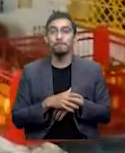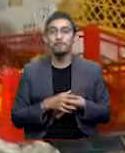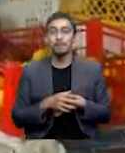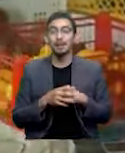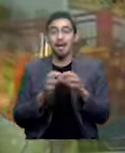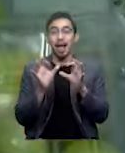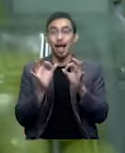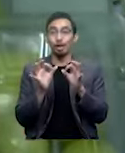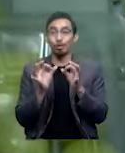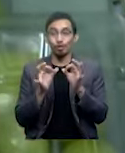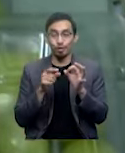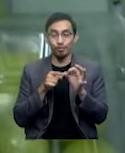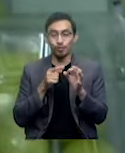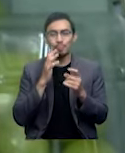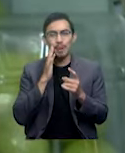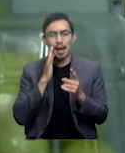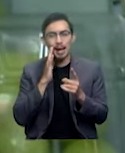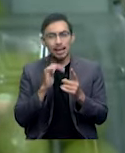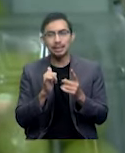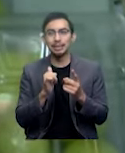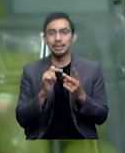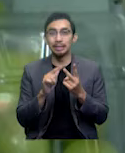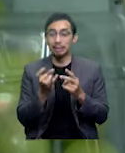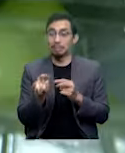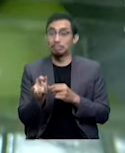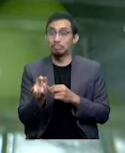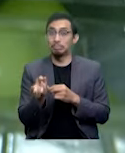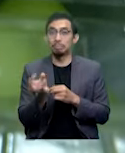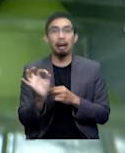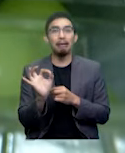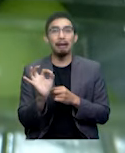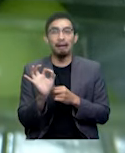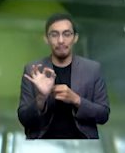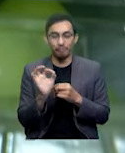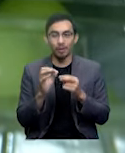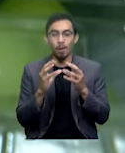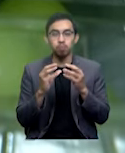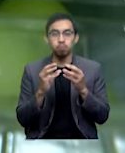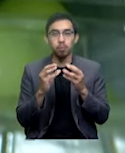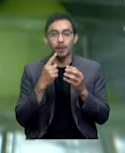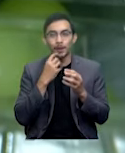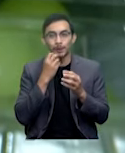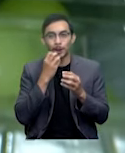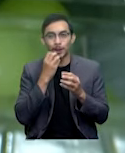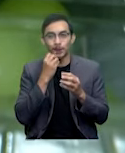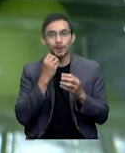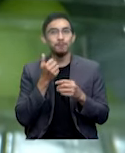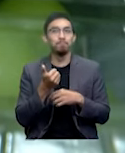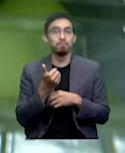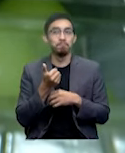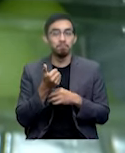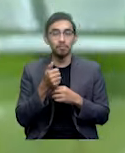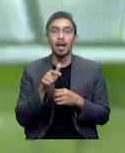rasanya manis, kemudian tidak ada bijinya, dan teksturnya ini sangat renyah ketika digigit. Ini beberapa